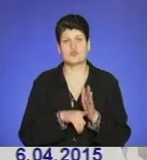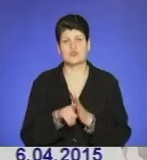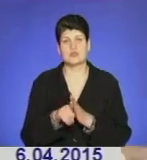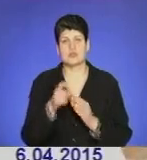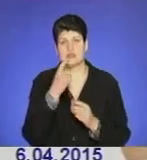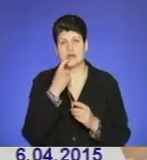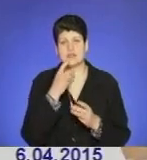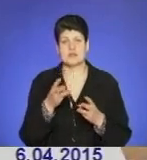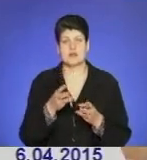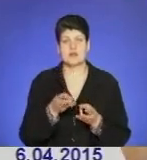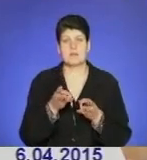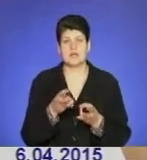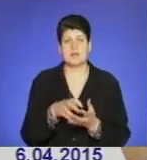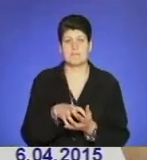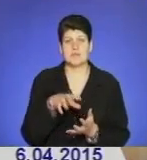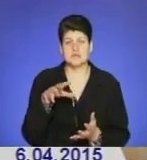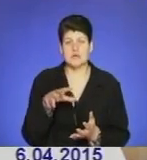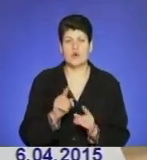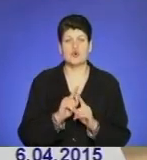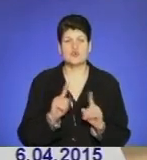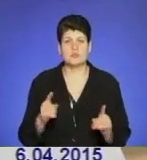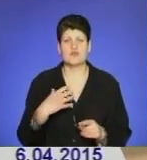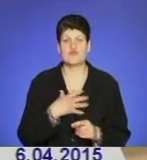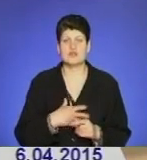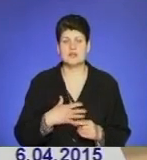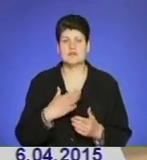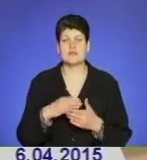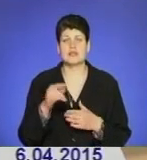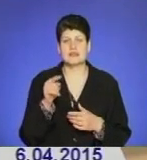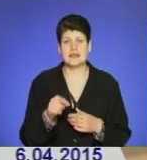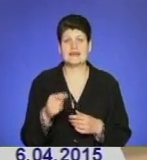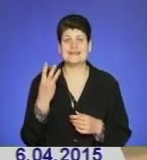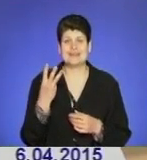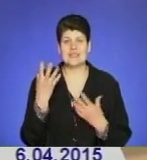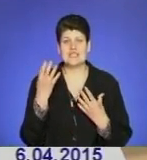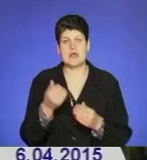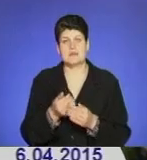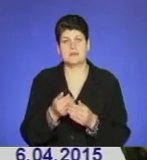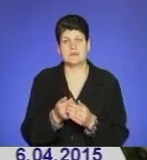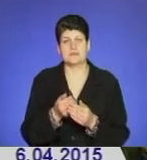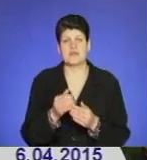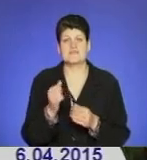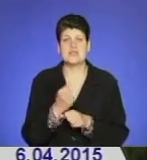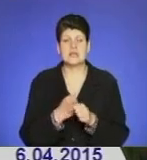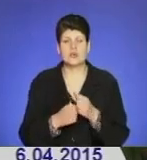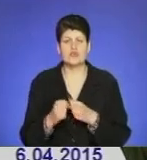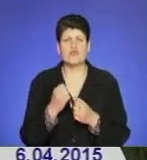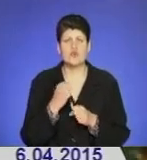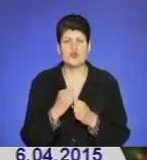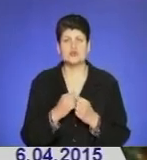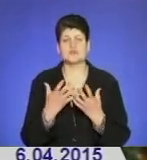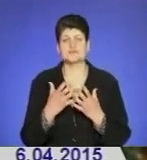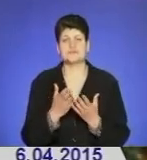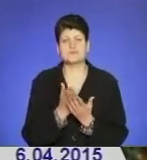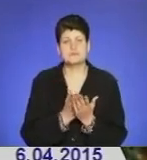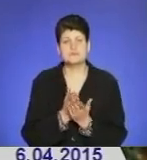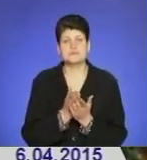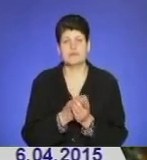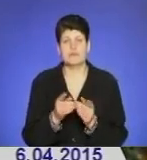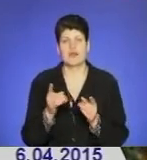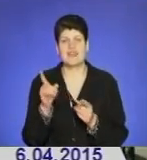яйця і пекти паски. Особливо важливими вважаються останні три дні перед Великоднем. У кожний з них на службах читають уривки